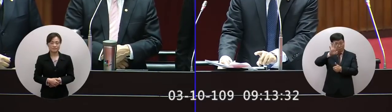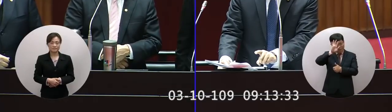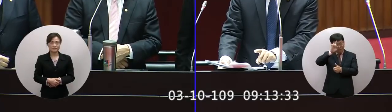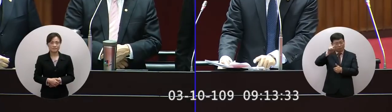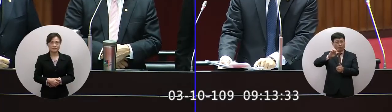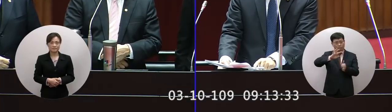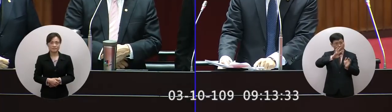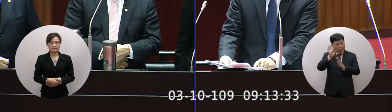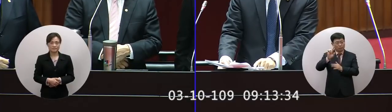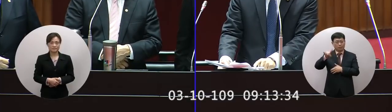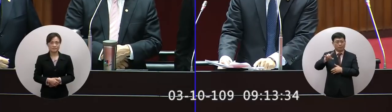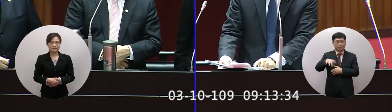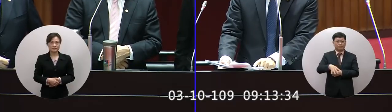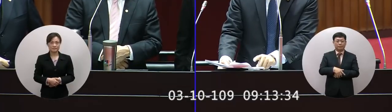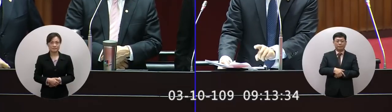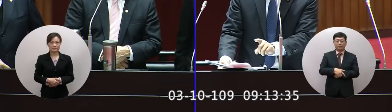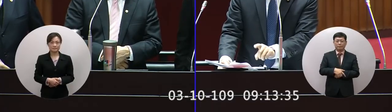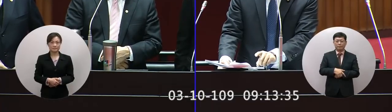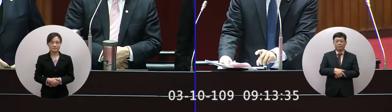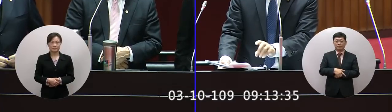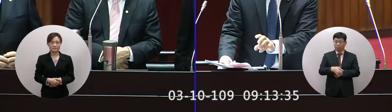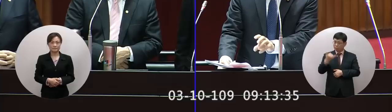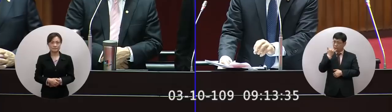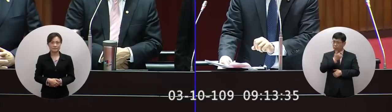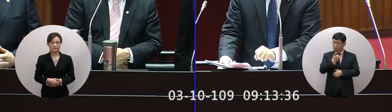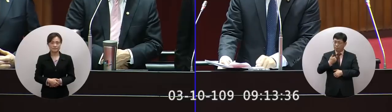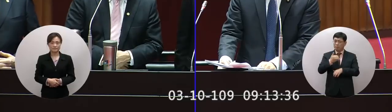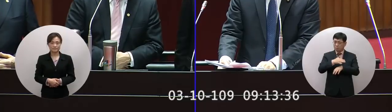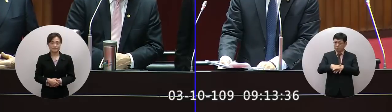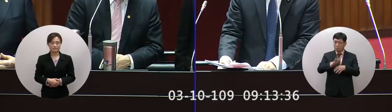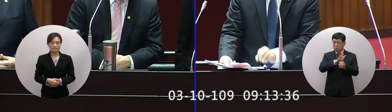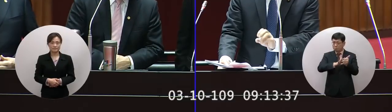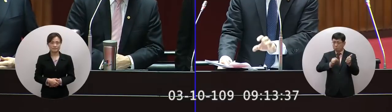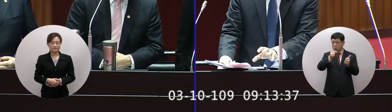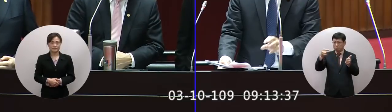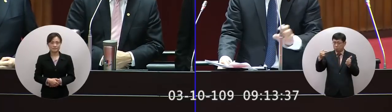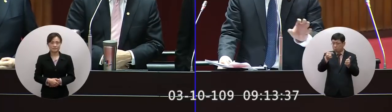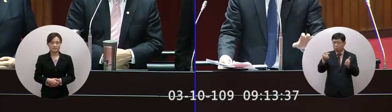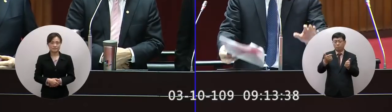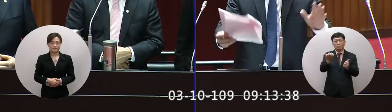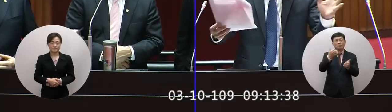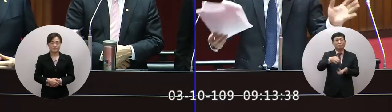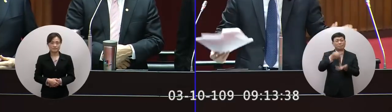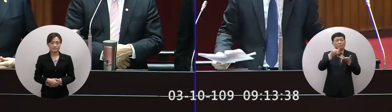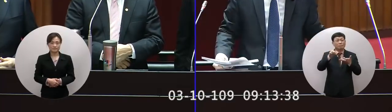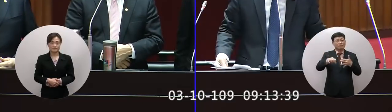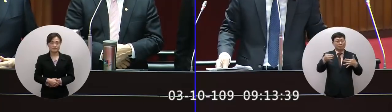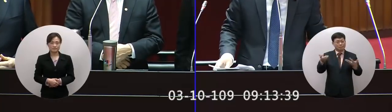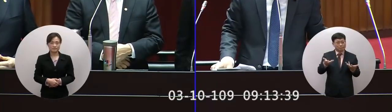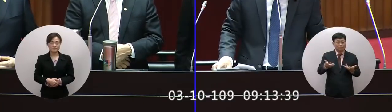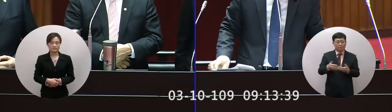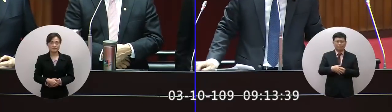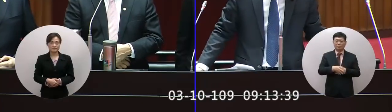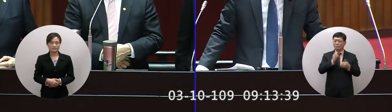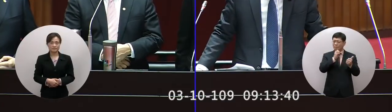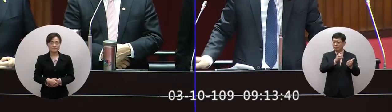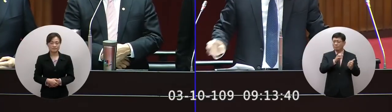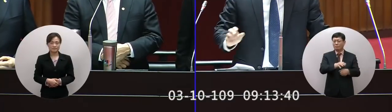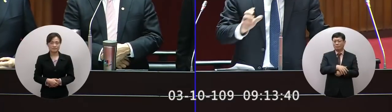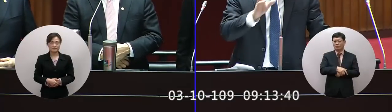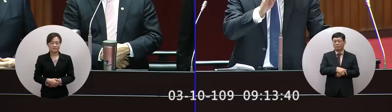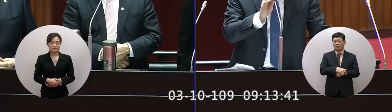病这个症状在哪里，它可能会有多严重。我刚刚讲今天这个现象出来已经告诉